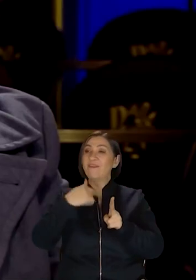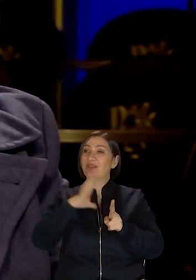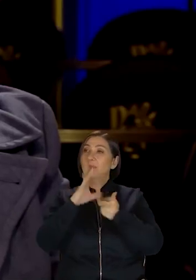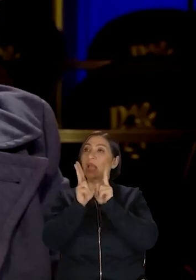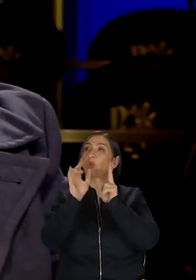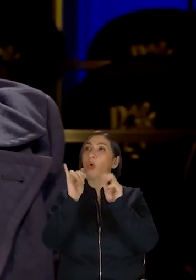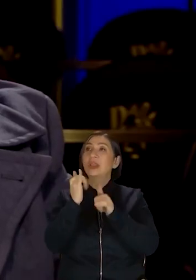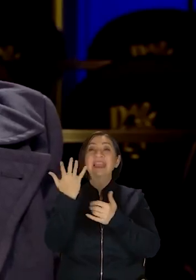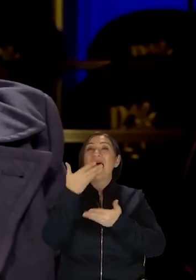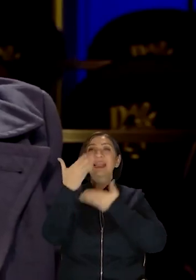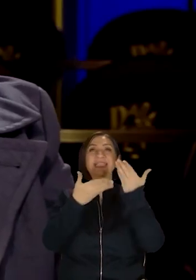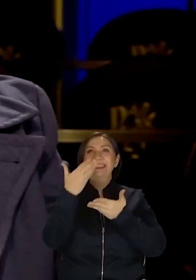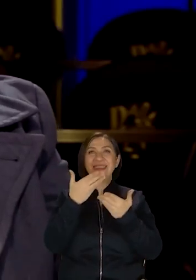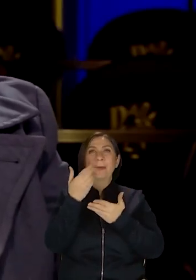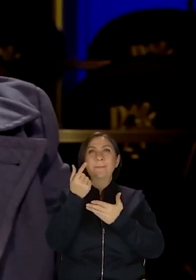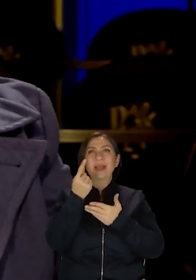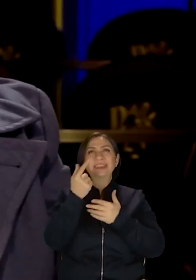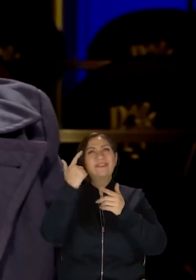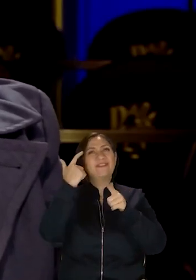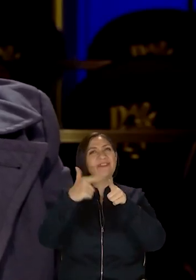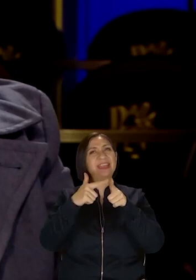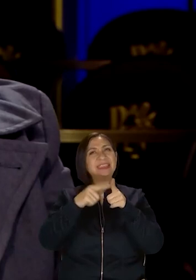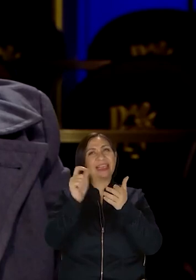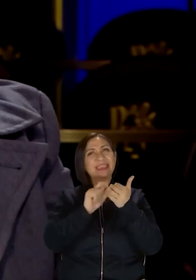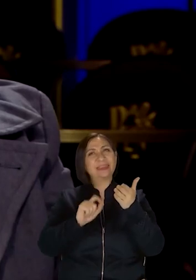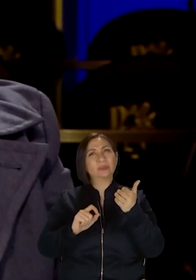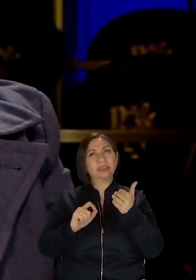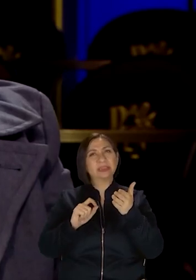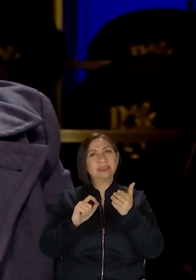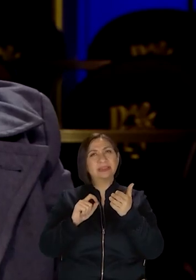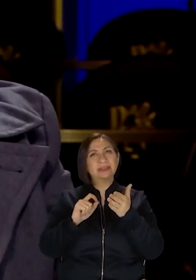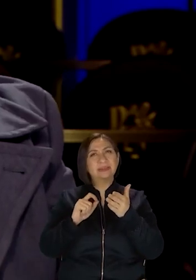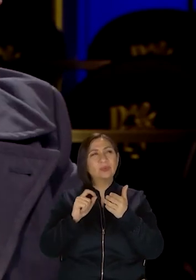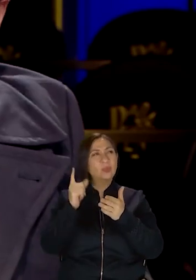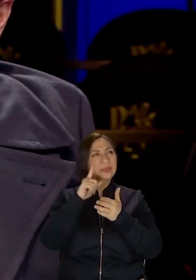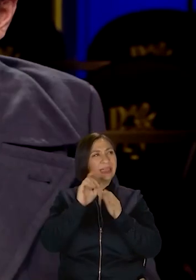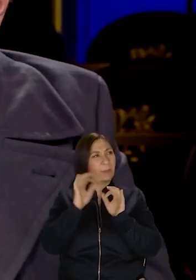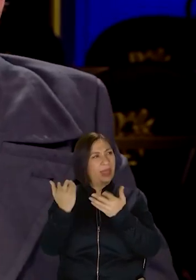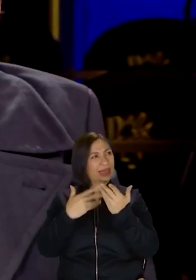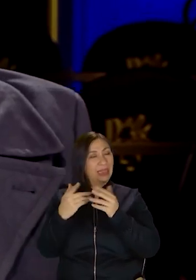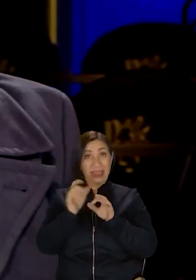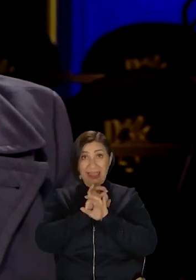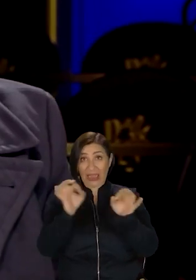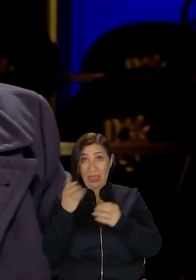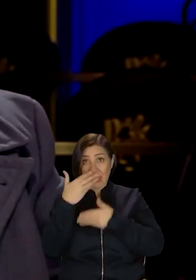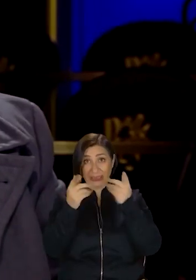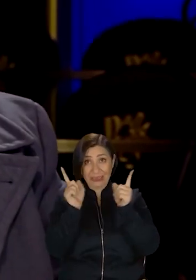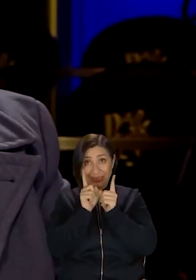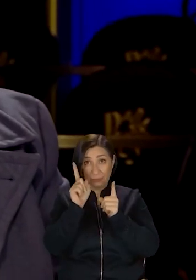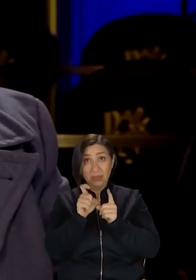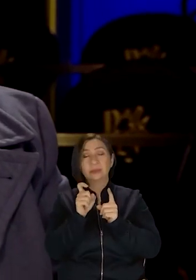oyununun ne anlatılıyor aslında? Biraz çünkü felsefi yazılmış tanıtım metni de. Evet. Daha net mi anlatayım, kısa mı